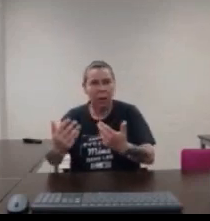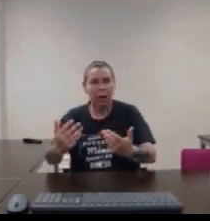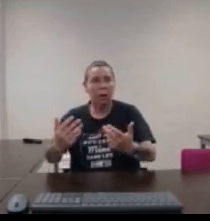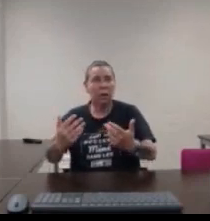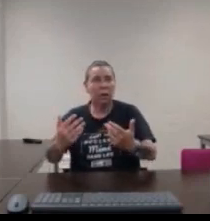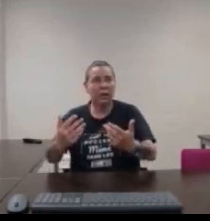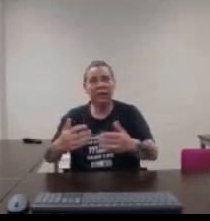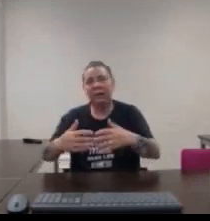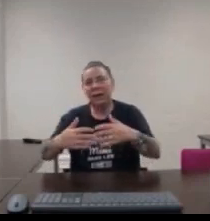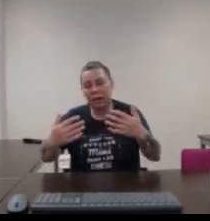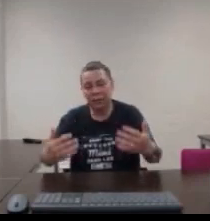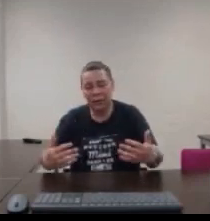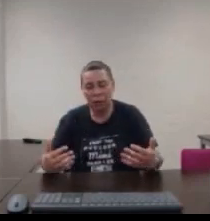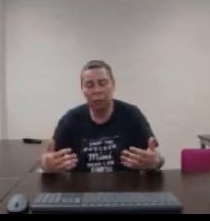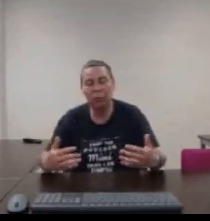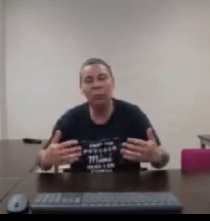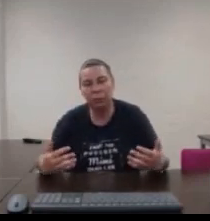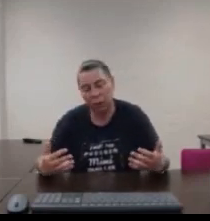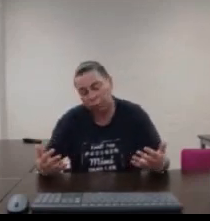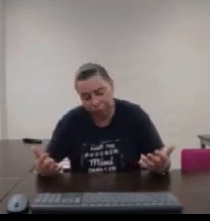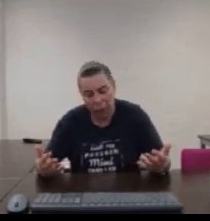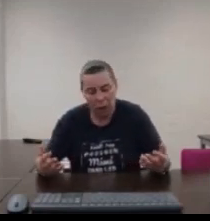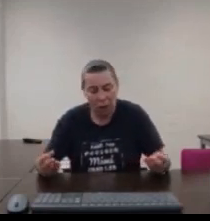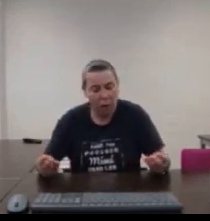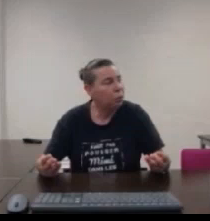compromis qui sera effectivement plus